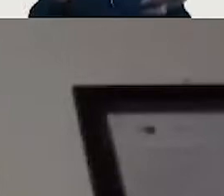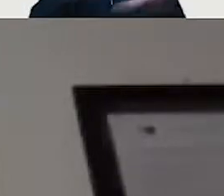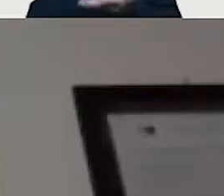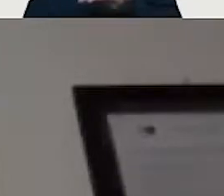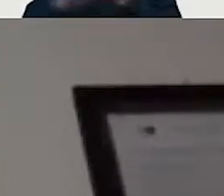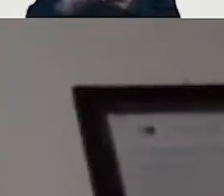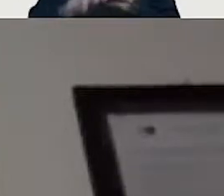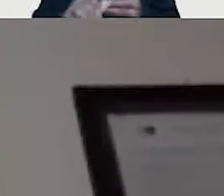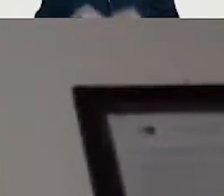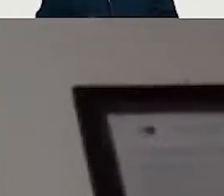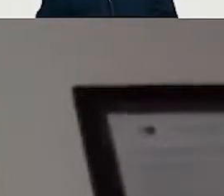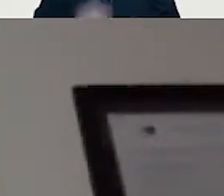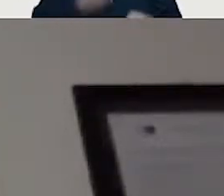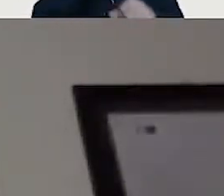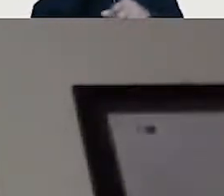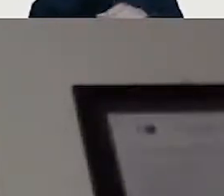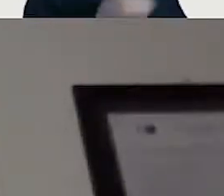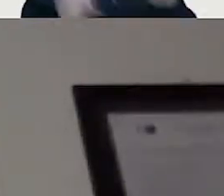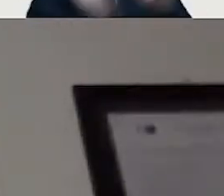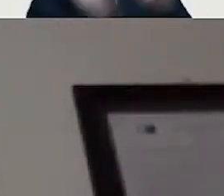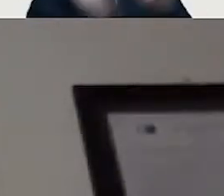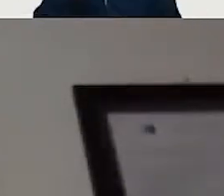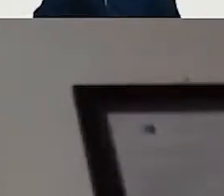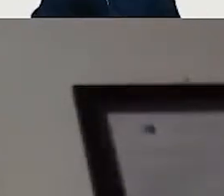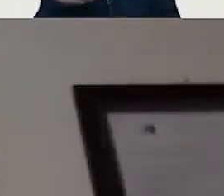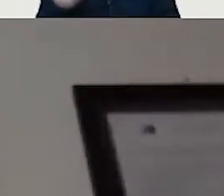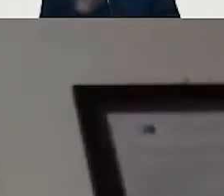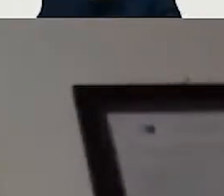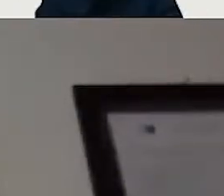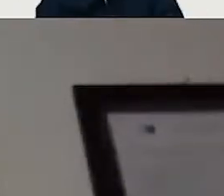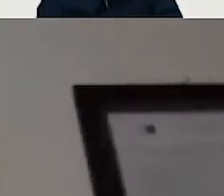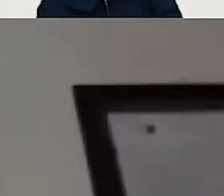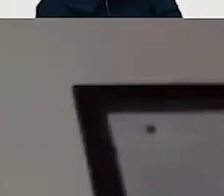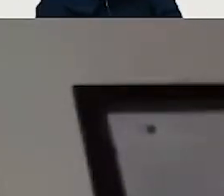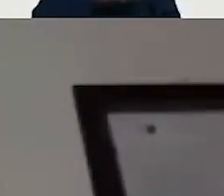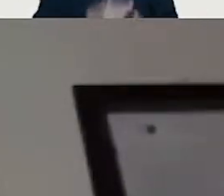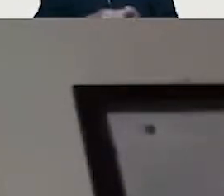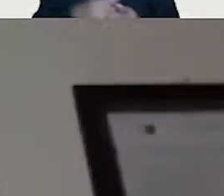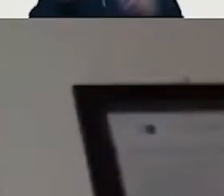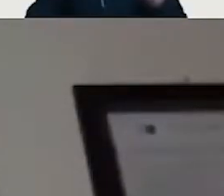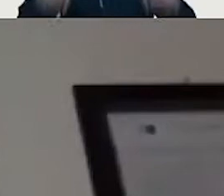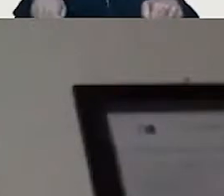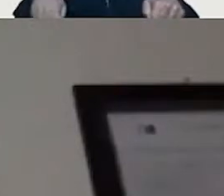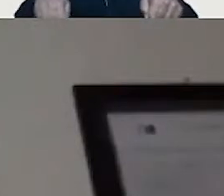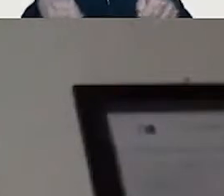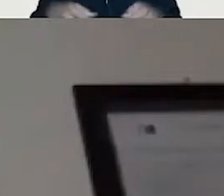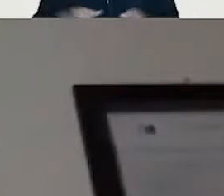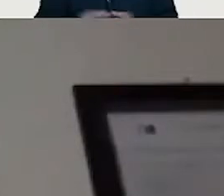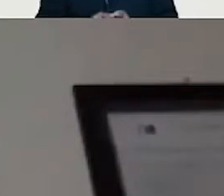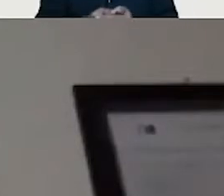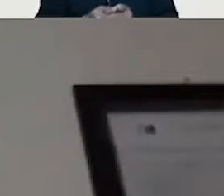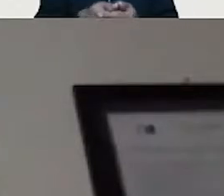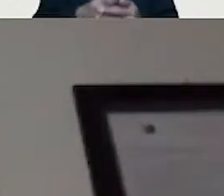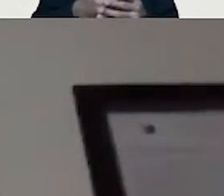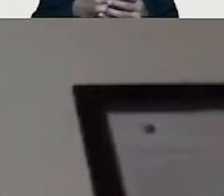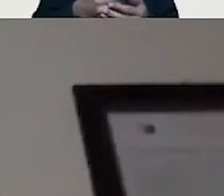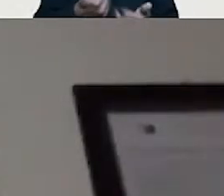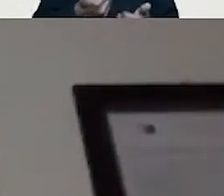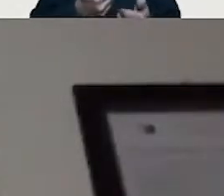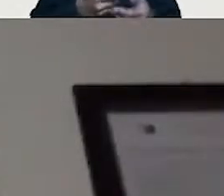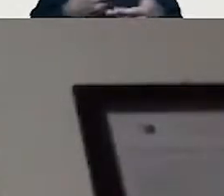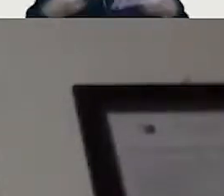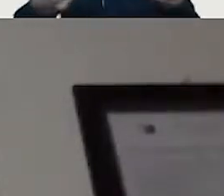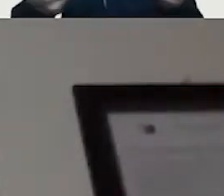segala sesuatu yang kita gunakan media yang kita gunakan dapat berfungsi dengan baik dan